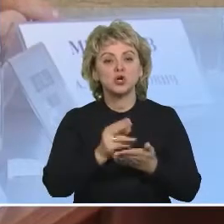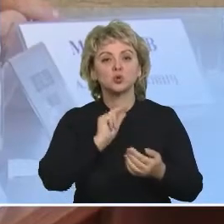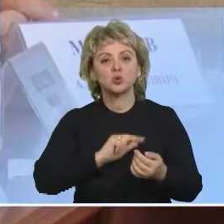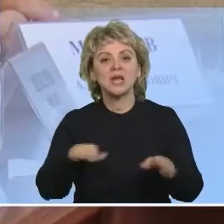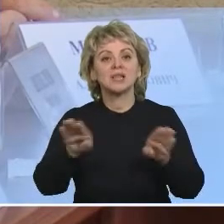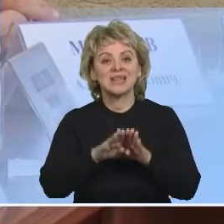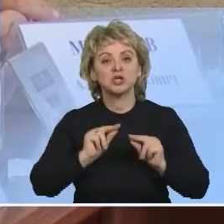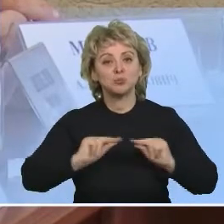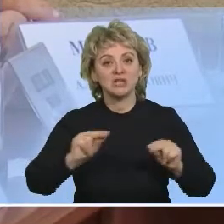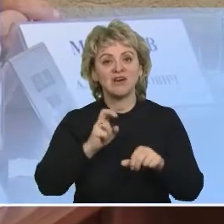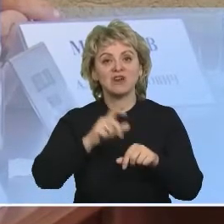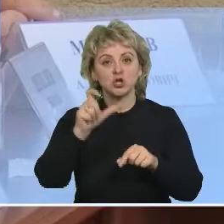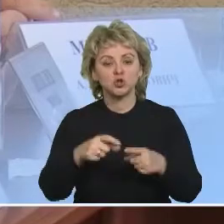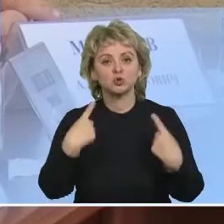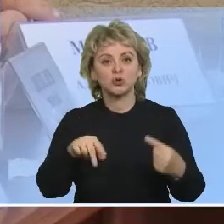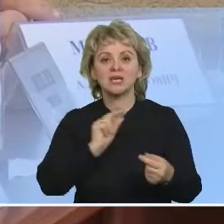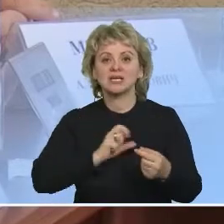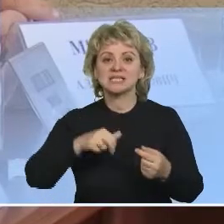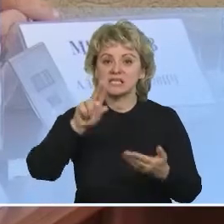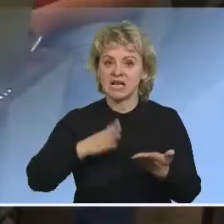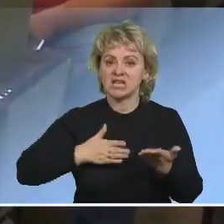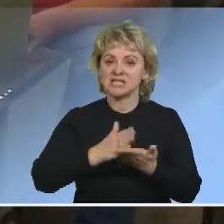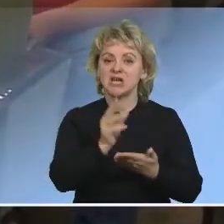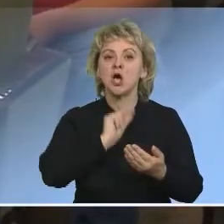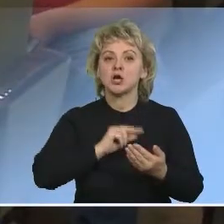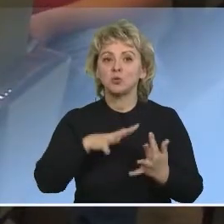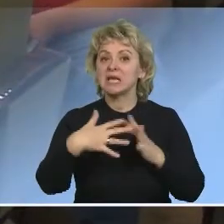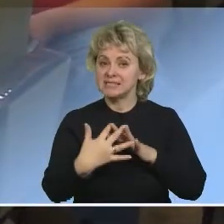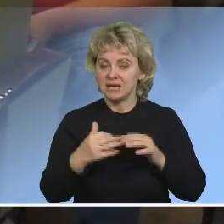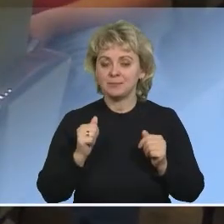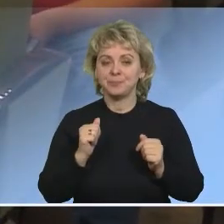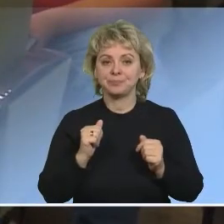ветераны труда, а также педагоги, врачи и другие работники социальной сферы, работавшие на селе.